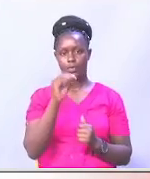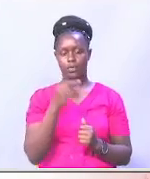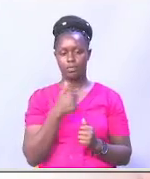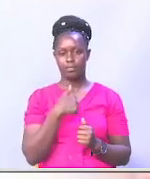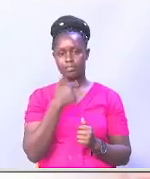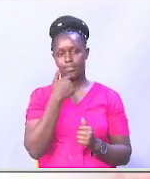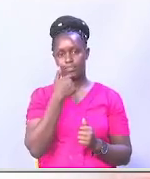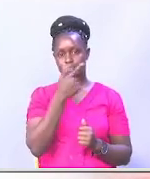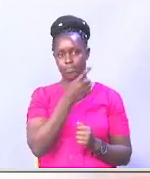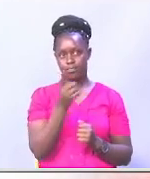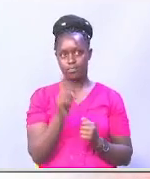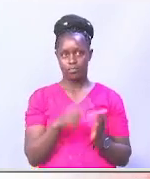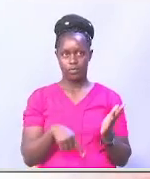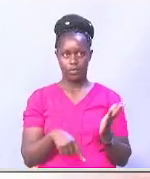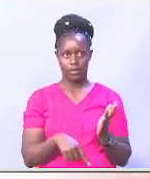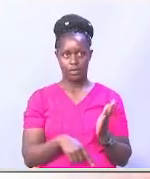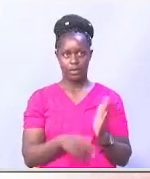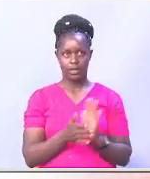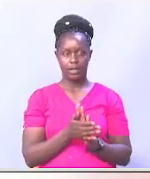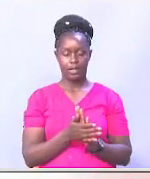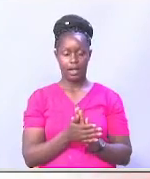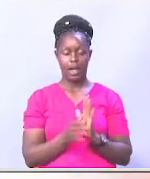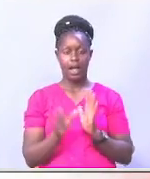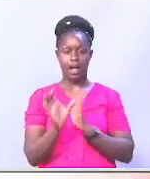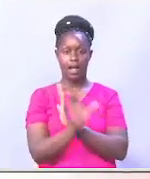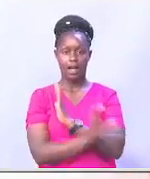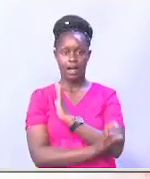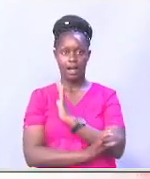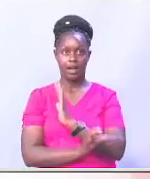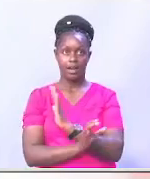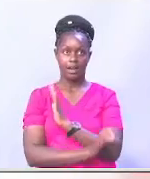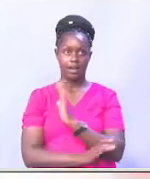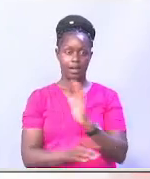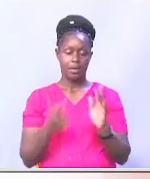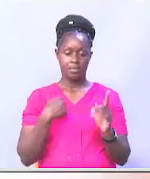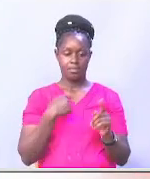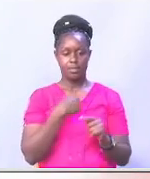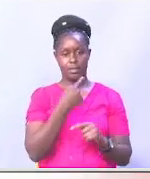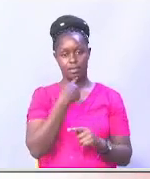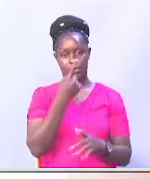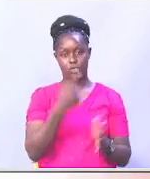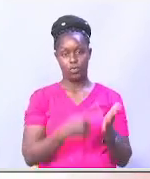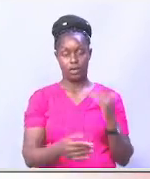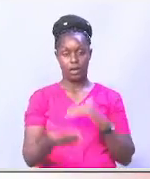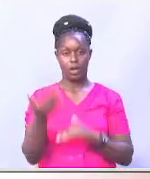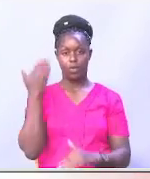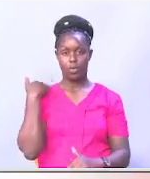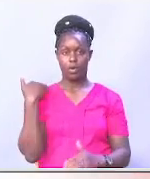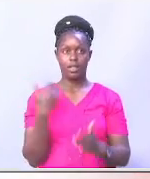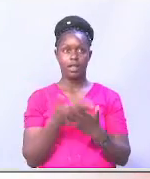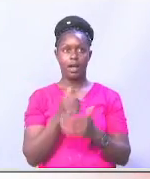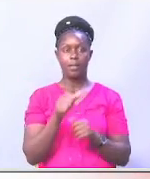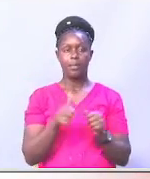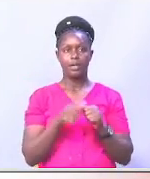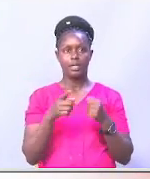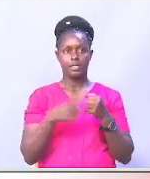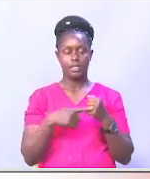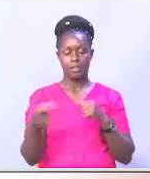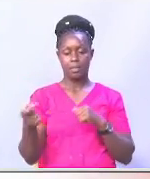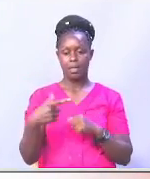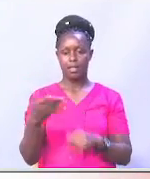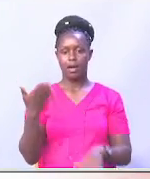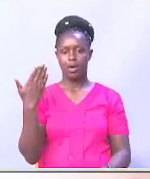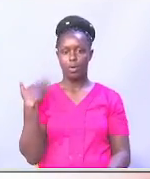sana. Kitaifa, mimi nilisha tangaza zamani kama miezi sita